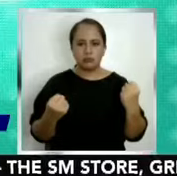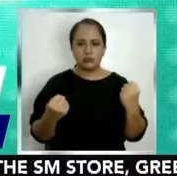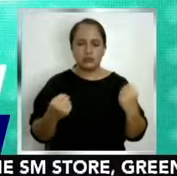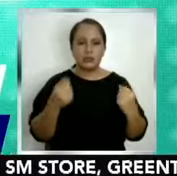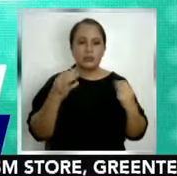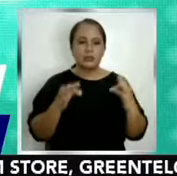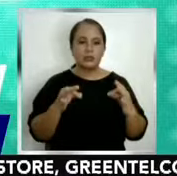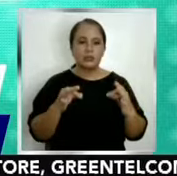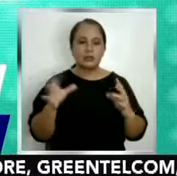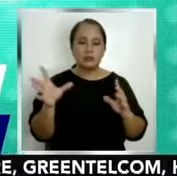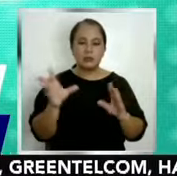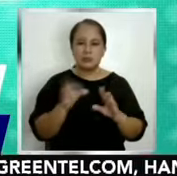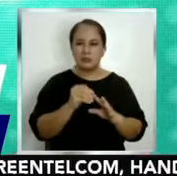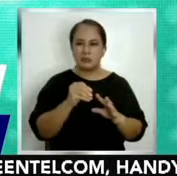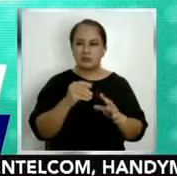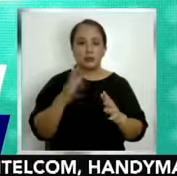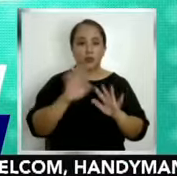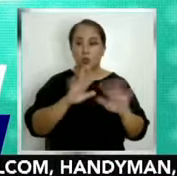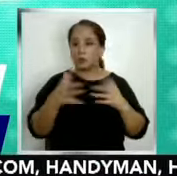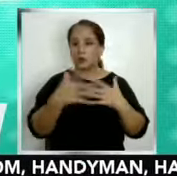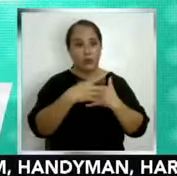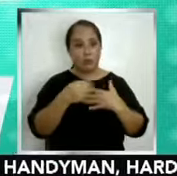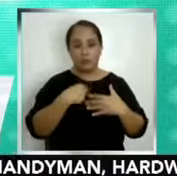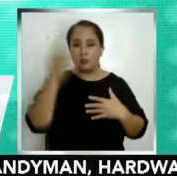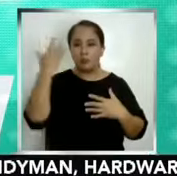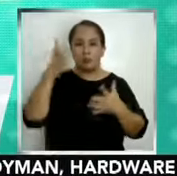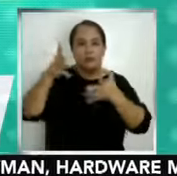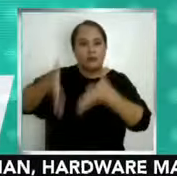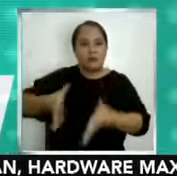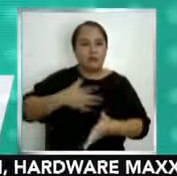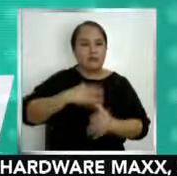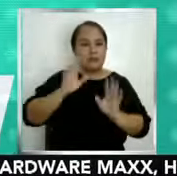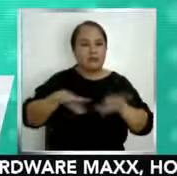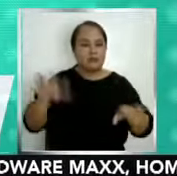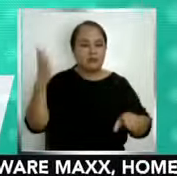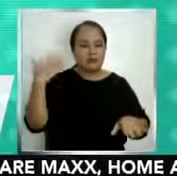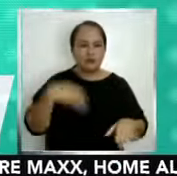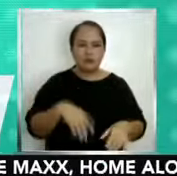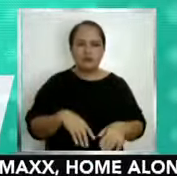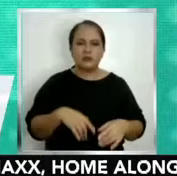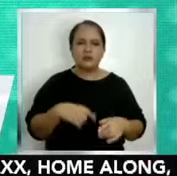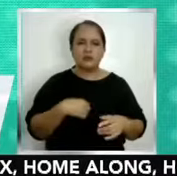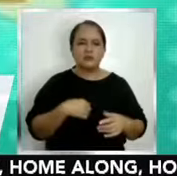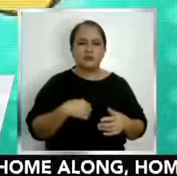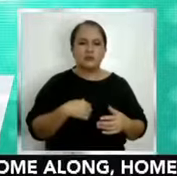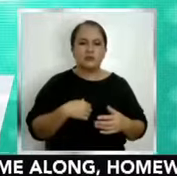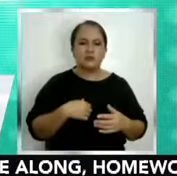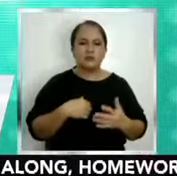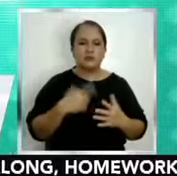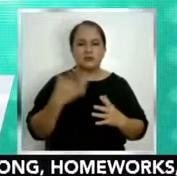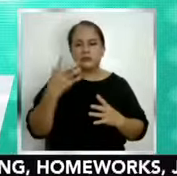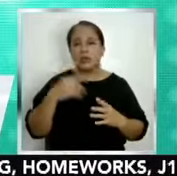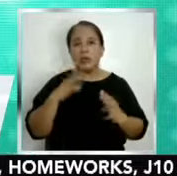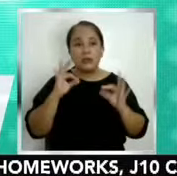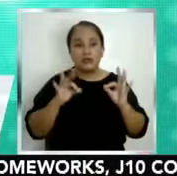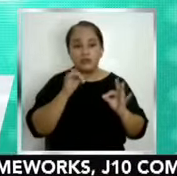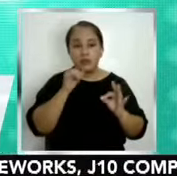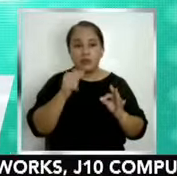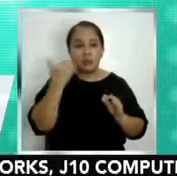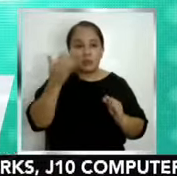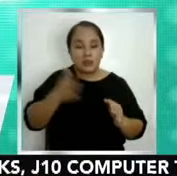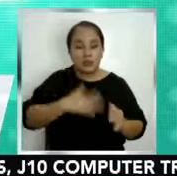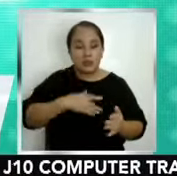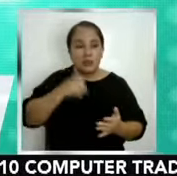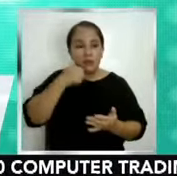naging pabaya po akong magulang sa mga anak ko, kung di pa po ako nawalan ng anak, hindi ko pa po naiisip na para po